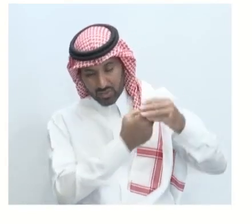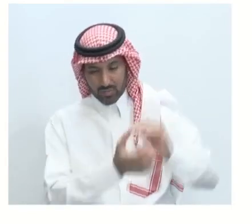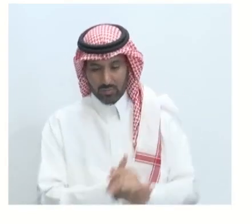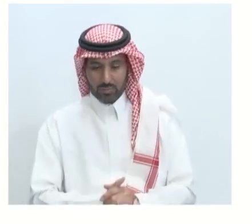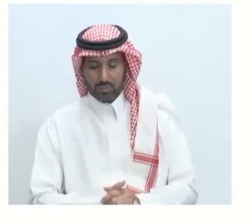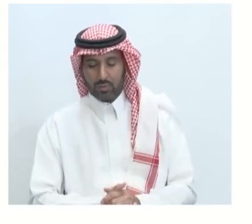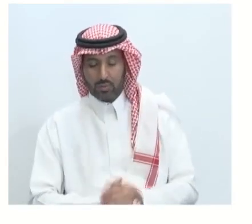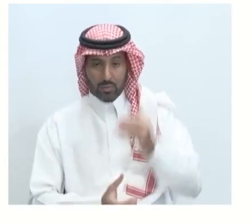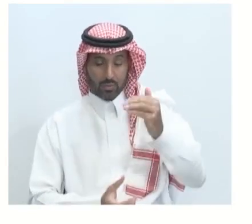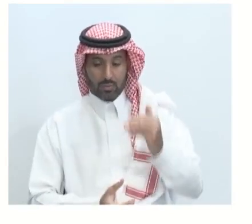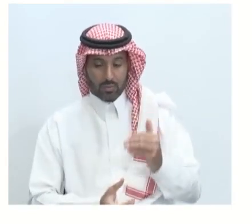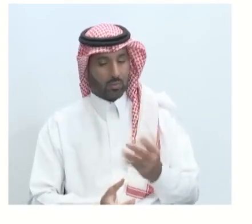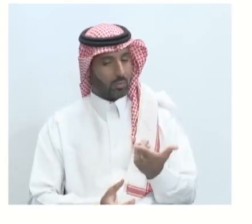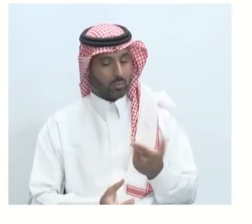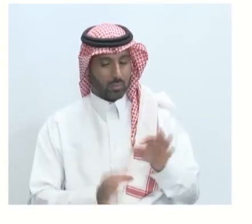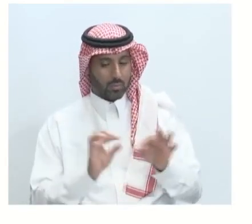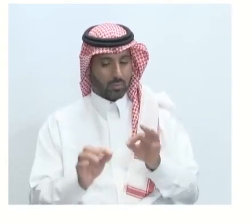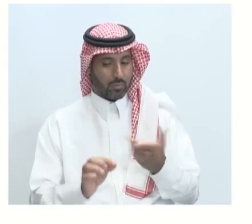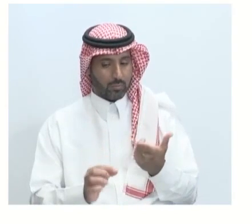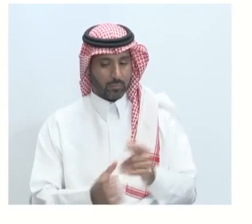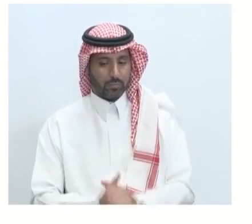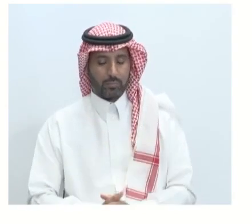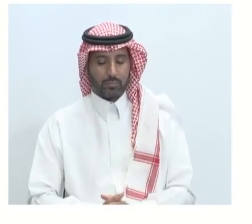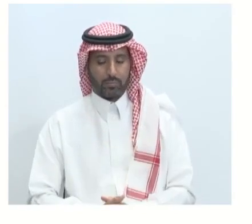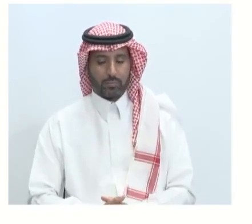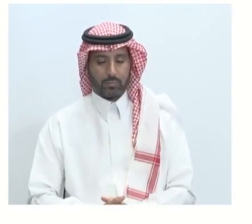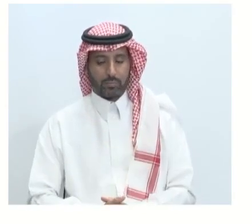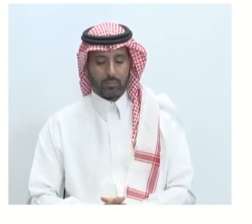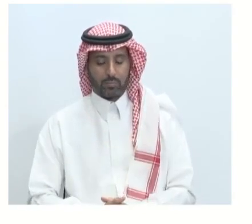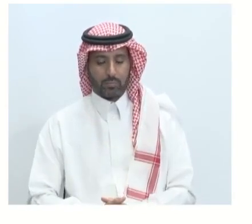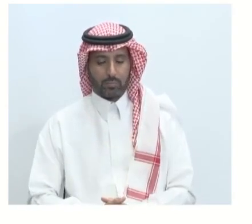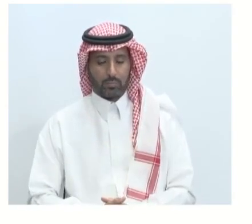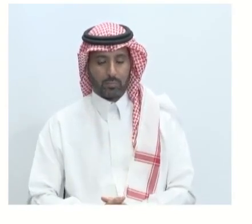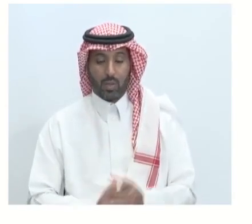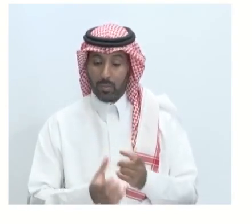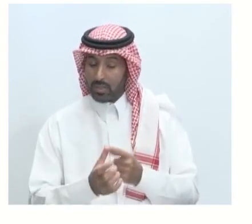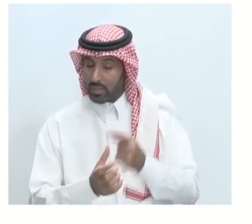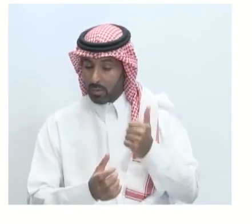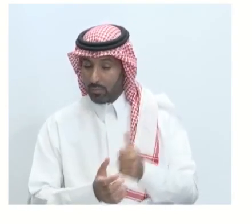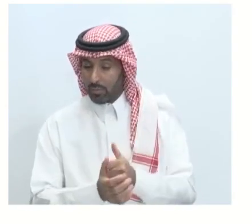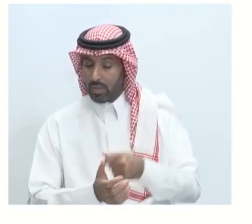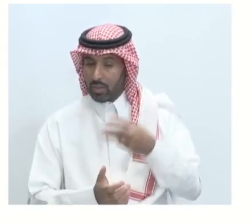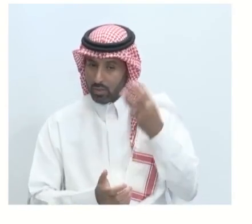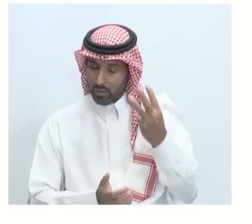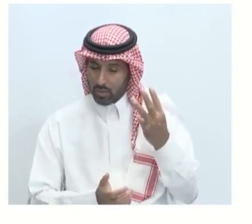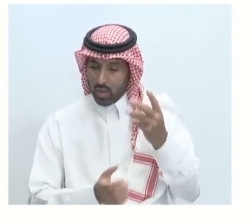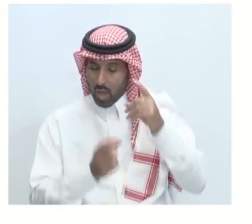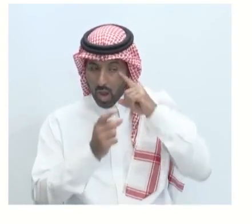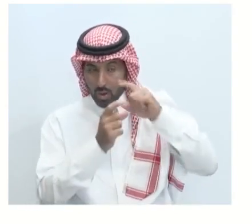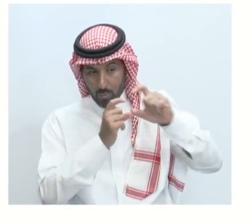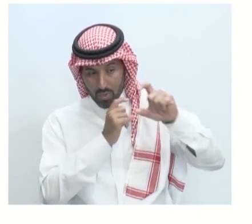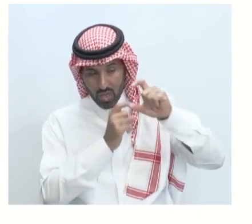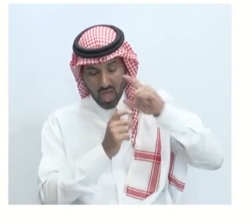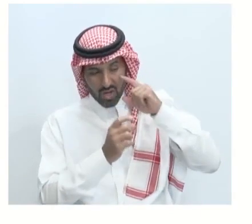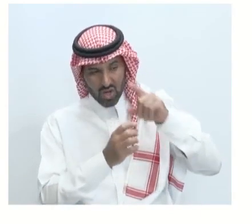المنظار الراديوي اربعه المنظار البصري احسنتم بارك الله فيكم الجواب الصحيح